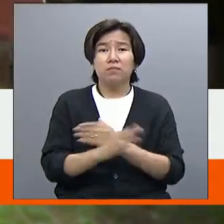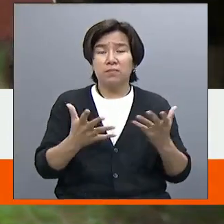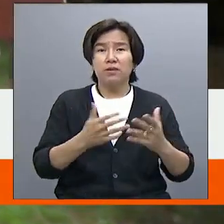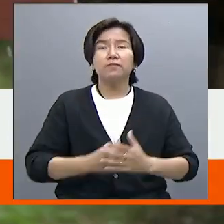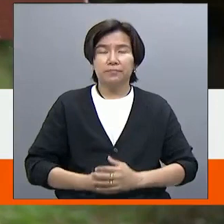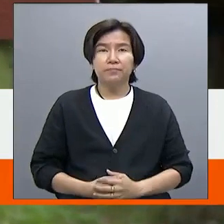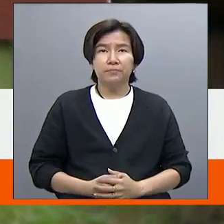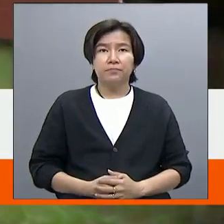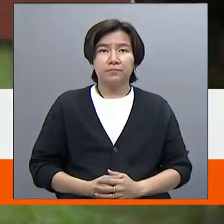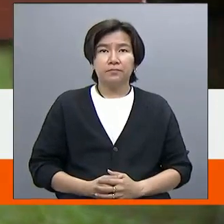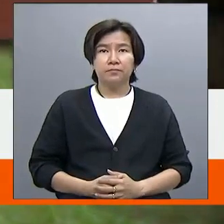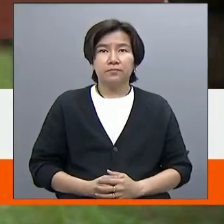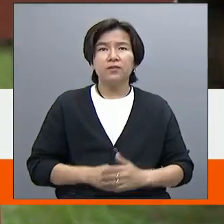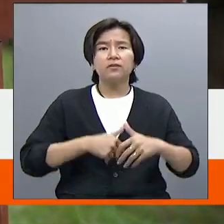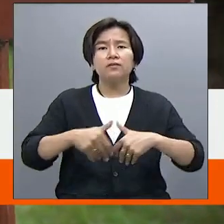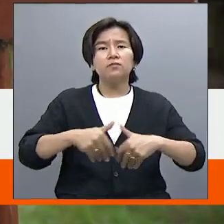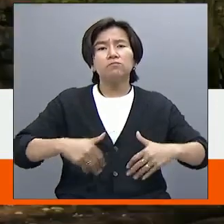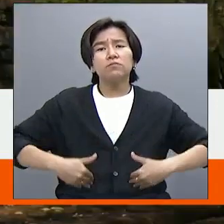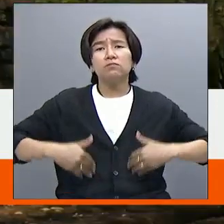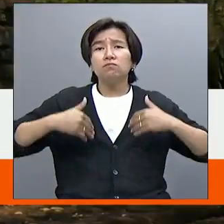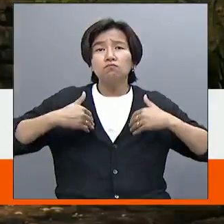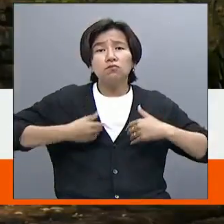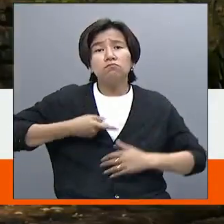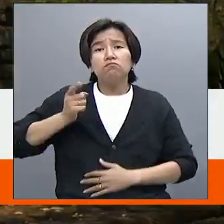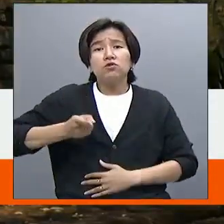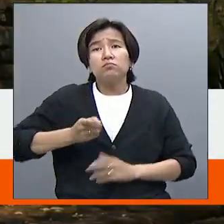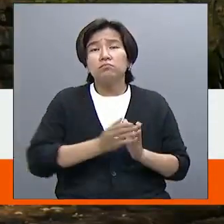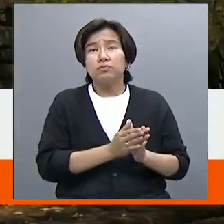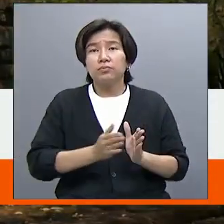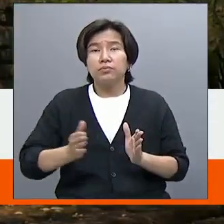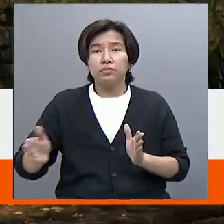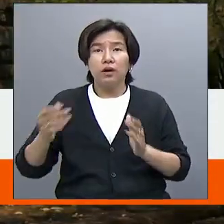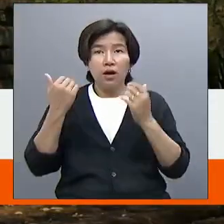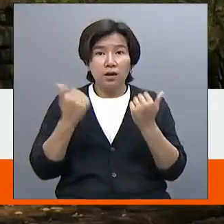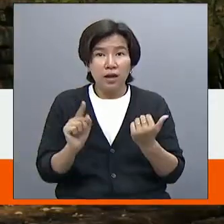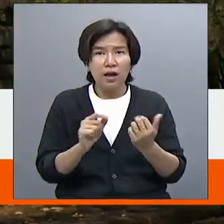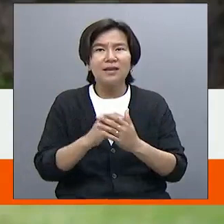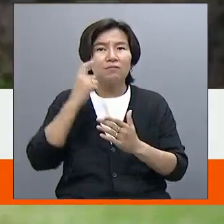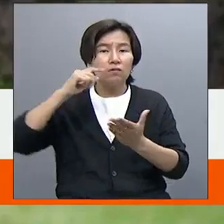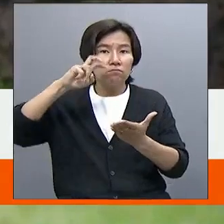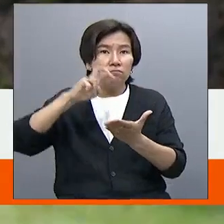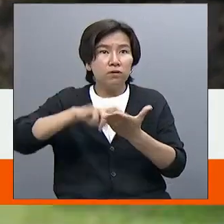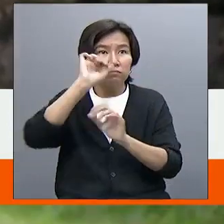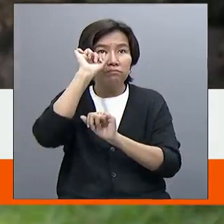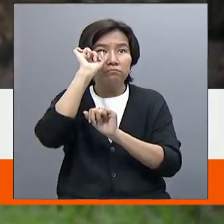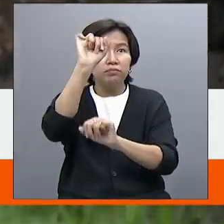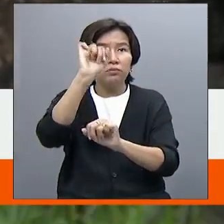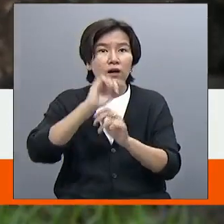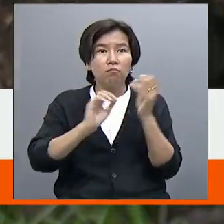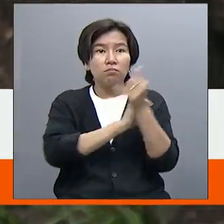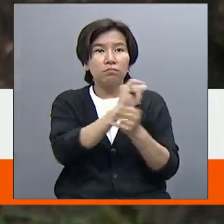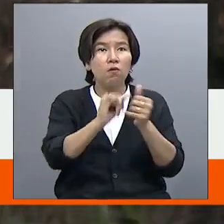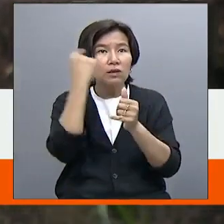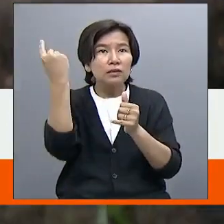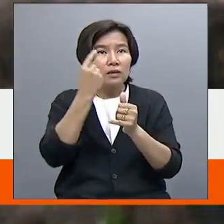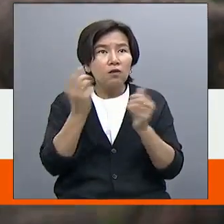เนี่ยชาวบ้านดำเนินชีวิตไปตามปกติแต่ต่อไปนี้ผมเชื่อว่าวิถีชีวิตของชาวบ้านจะดีขึ้นเพราะเมื่อเป็นมรดกโลกแล้วมันก็จะ